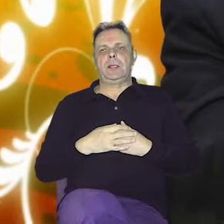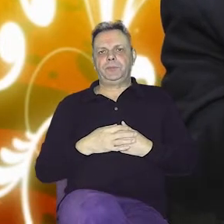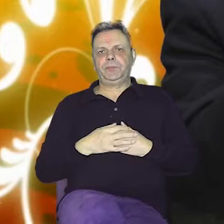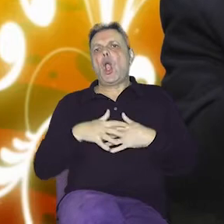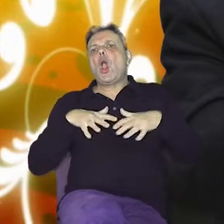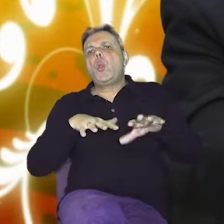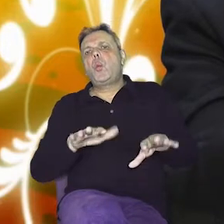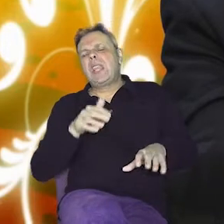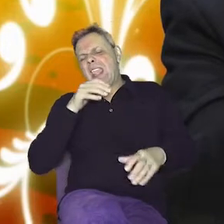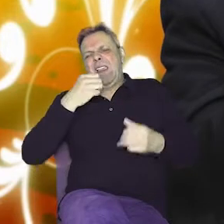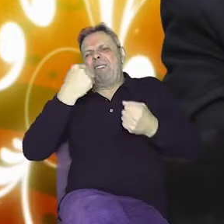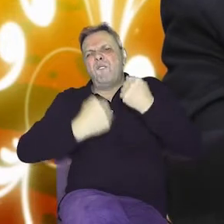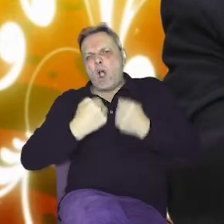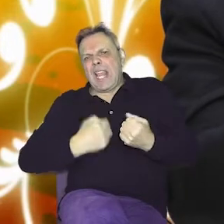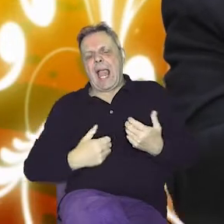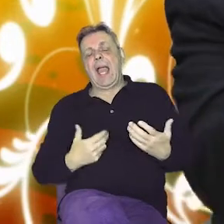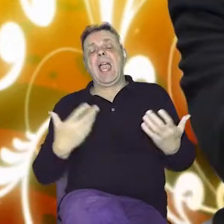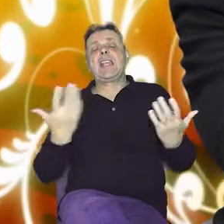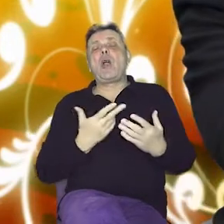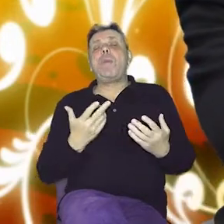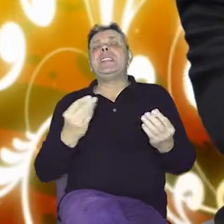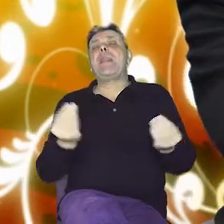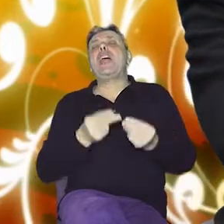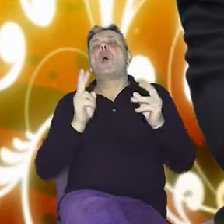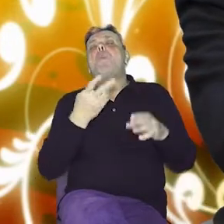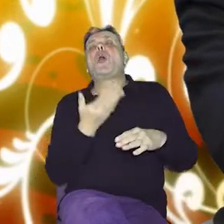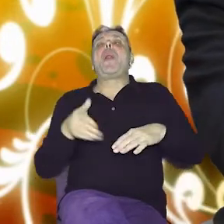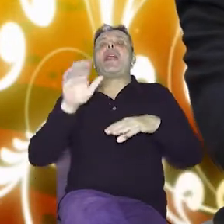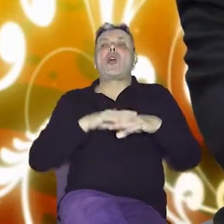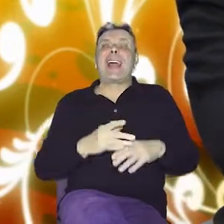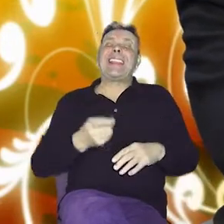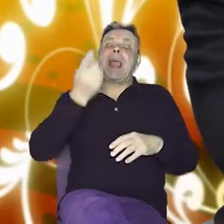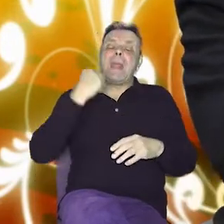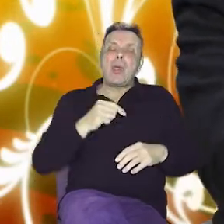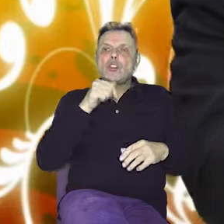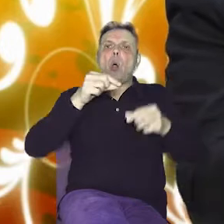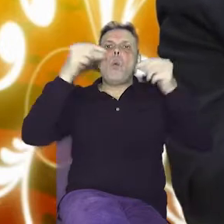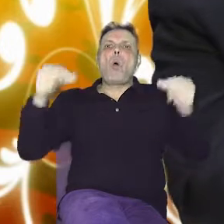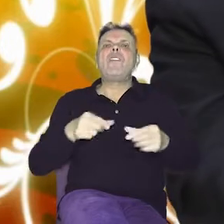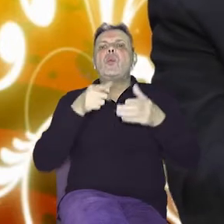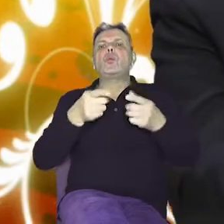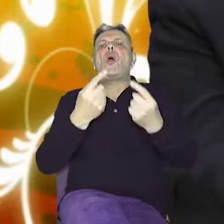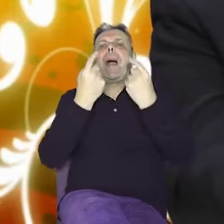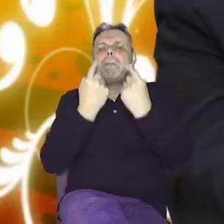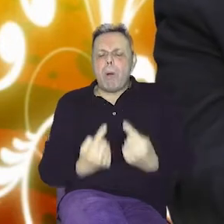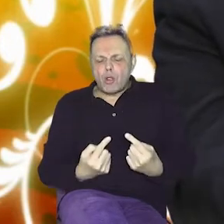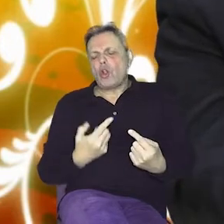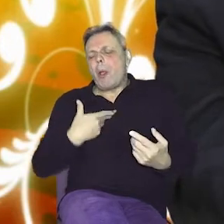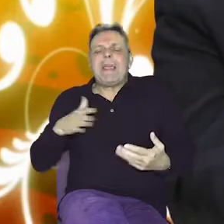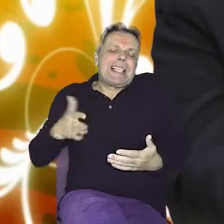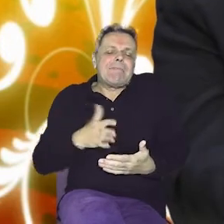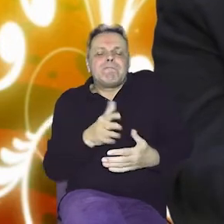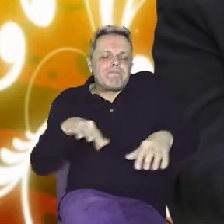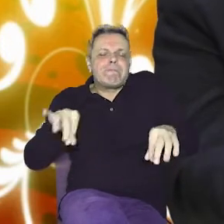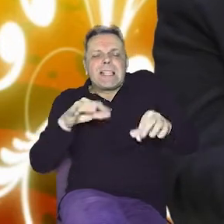osoblja i vozila da bi se nešto moglo nadoknaditi, nego se u okviru toga postojećeg ovoga